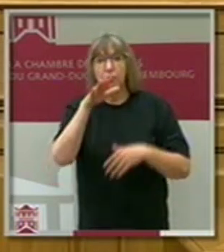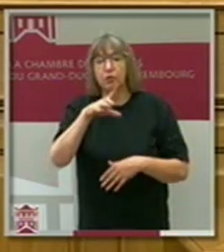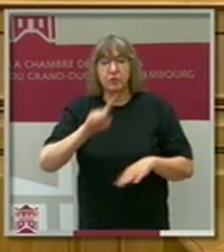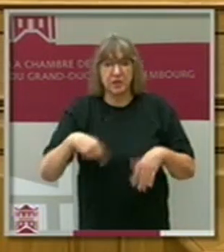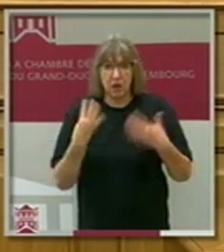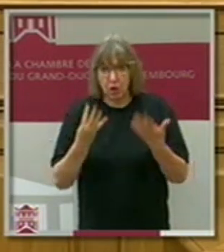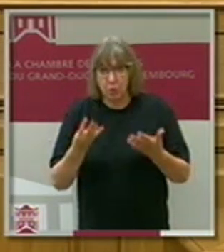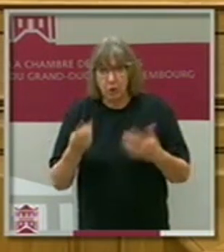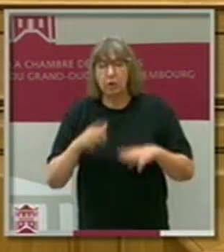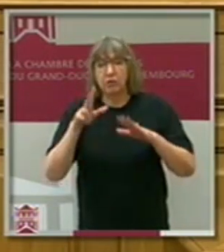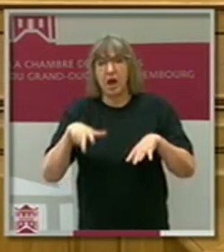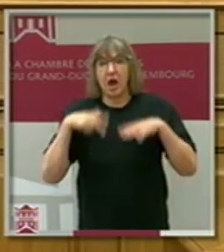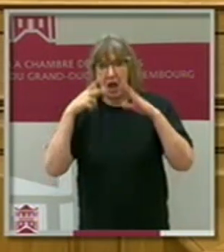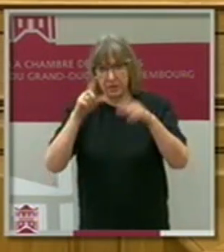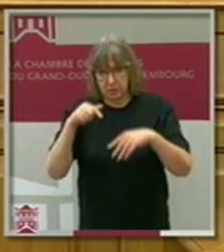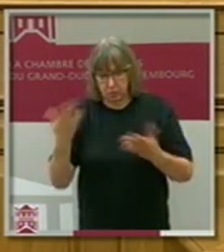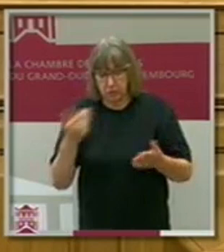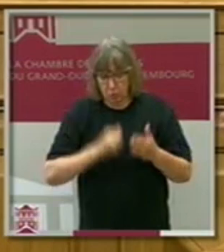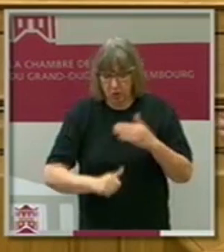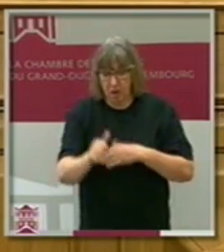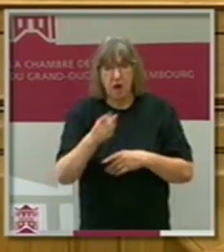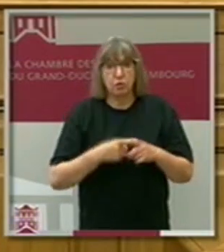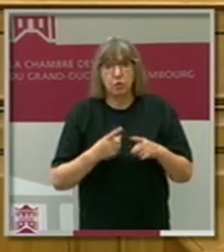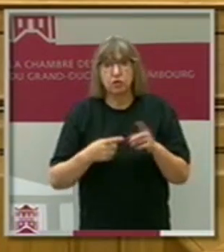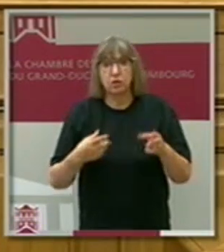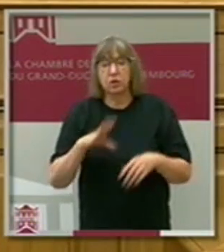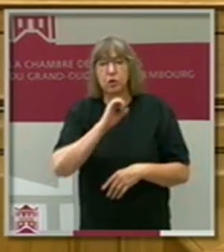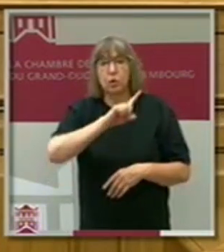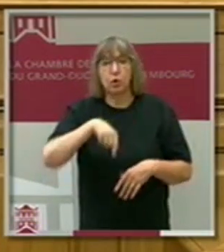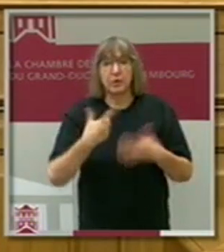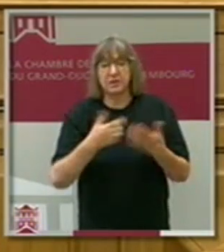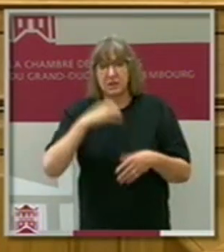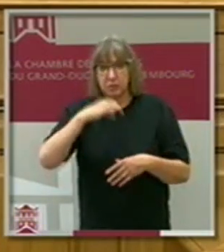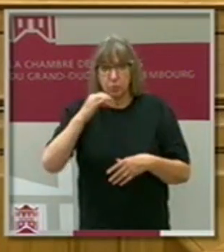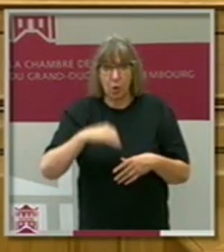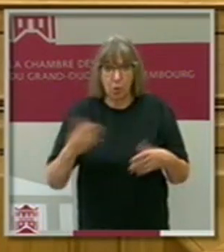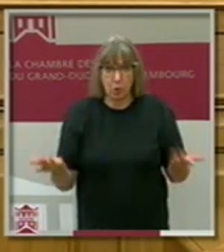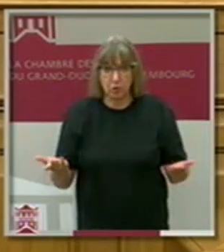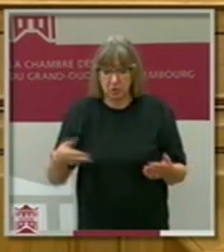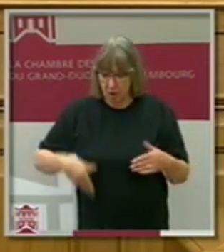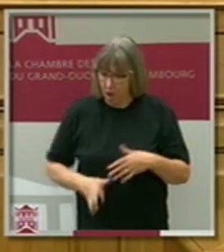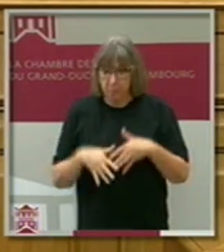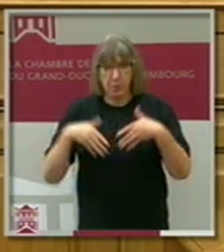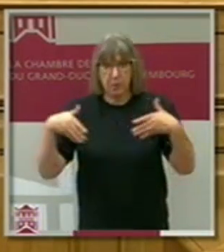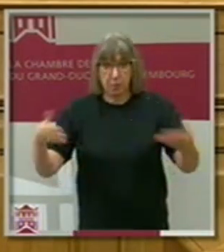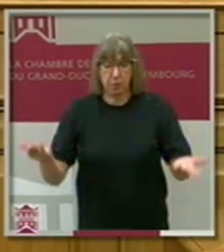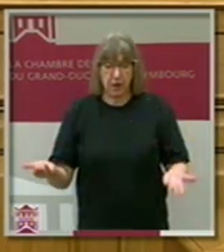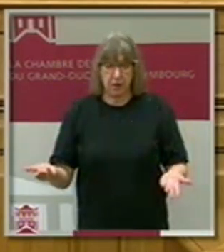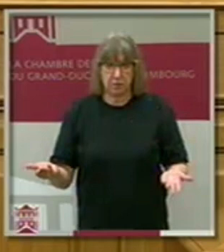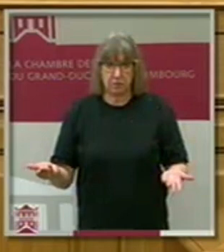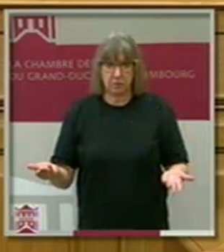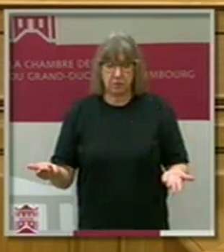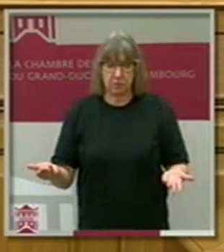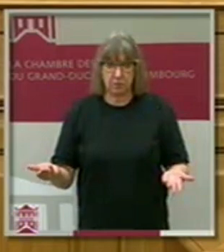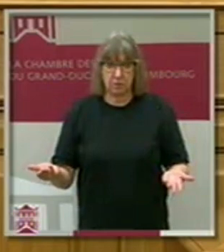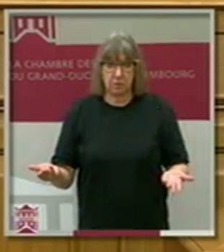Ein reiches Land wie Lëtzebuerg, was sich spritzt durch ganz Feld, wie gut das wir sind, wie fein das wir sind, wie reich das wir